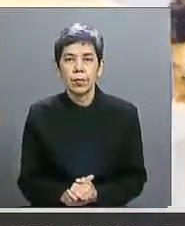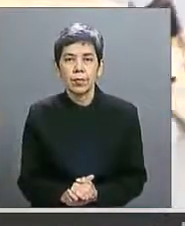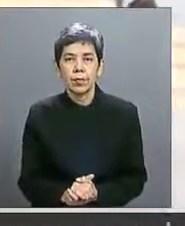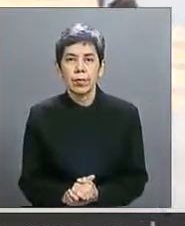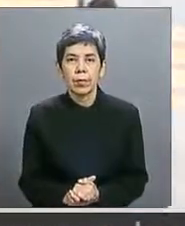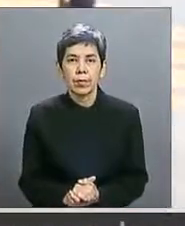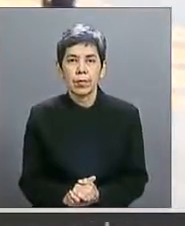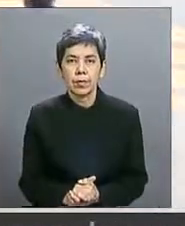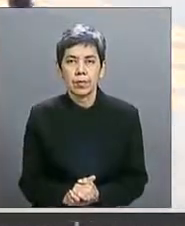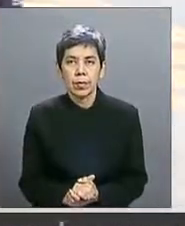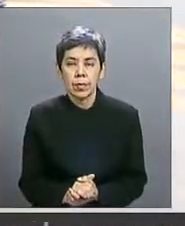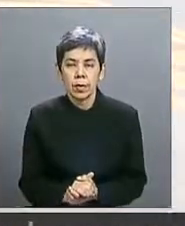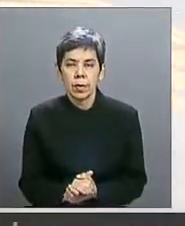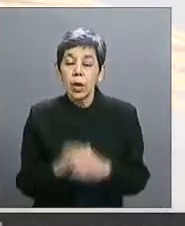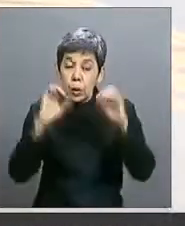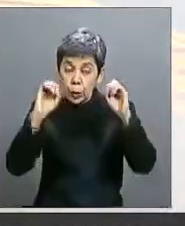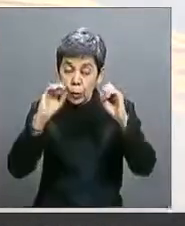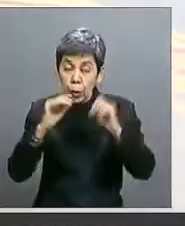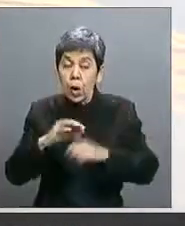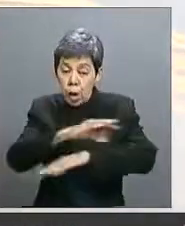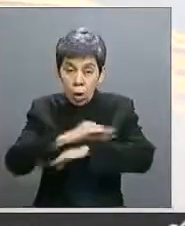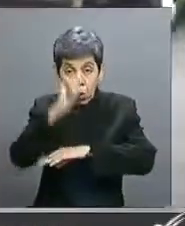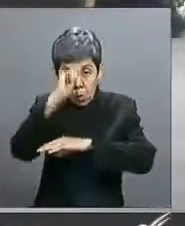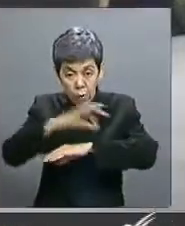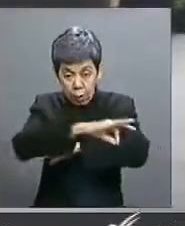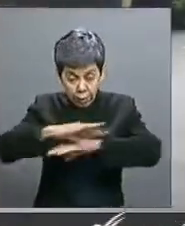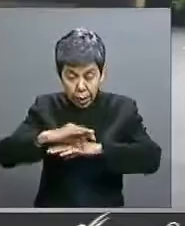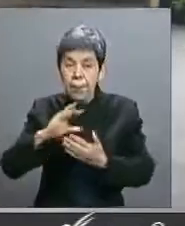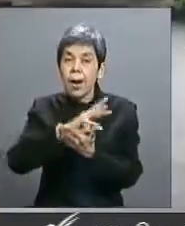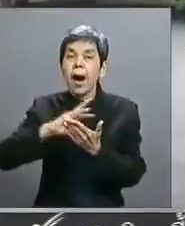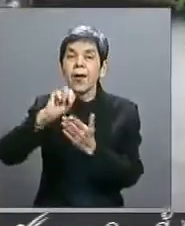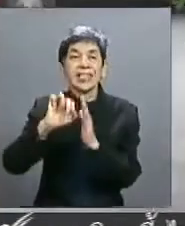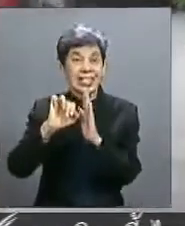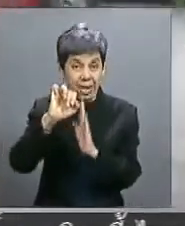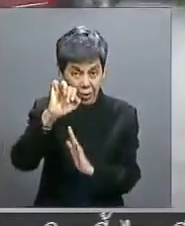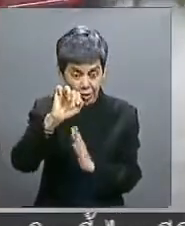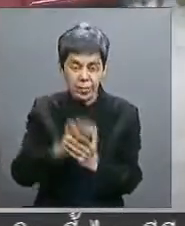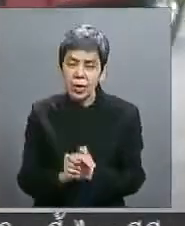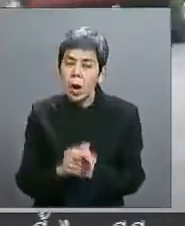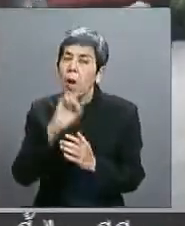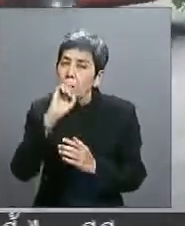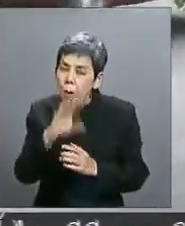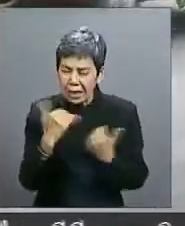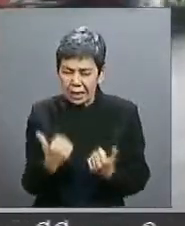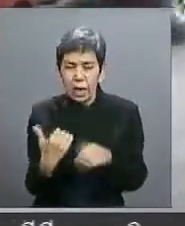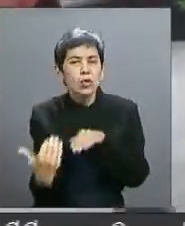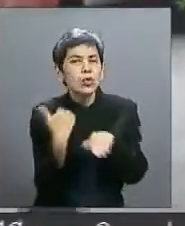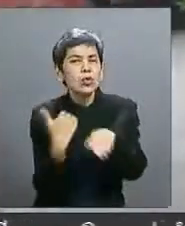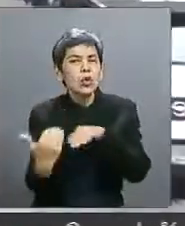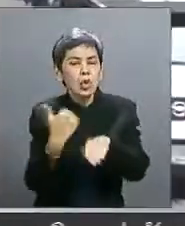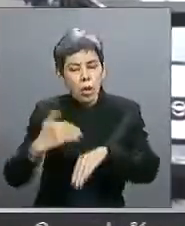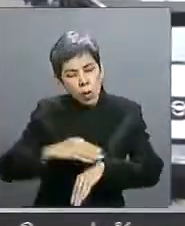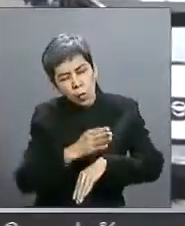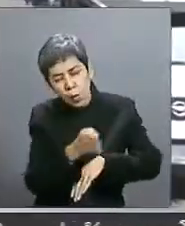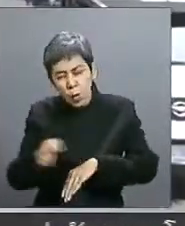นอกจากนี้อาจารย์ประจำคณะวิศวกรรมศาสตร์มหาวิทยาลัยเชียงใหม่ยังระบุว่าถนนทางขึ้นพระธาตุดอยสุเ